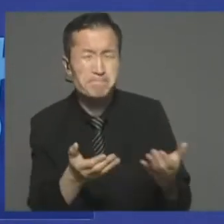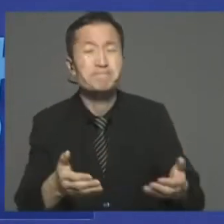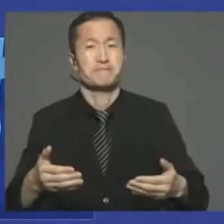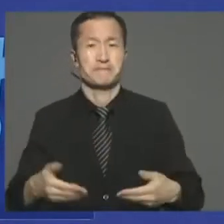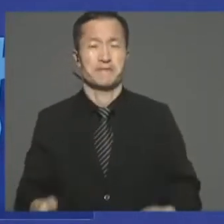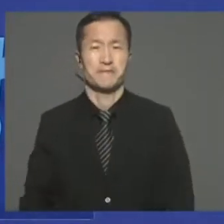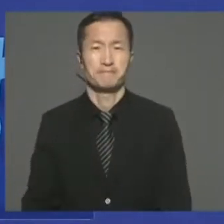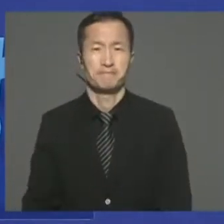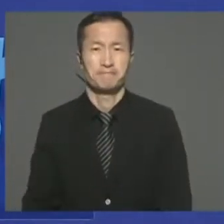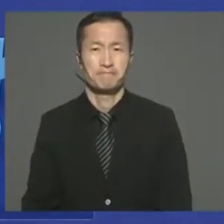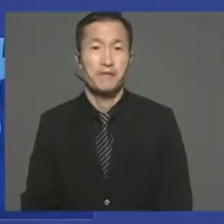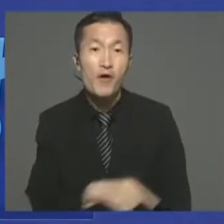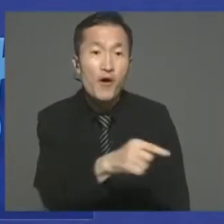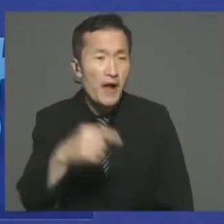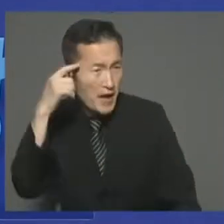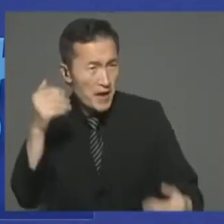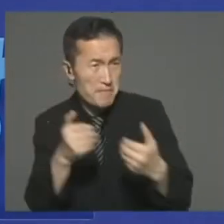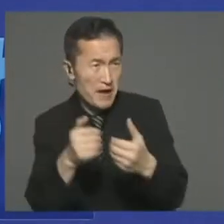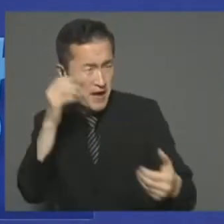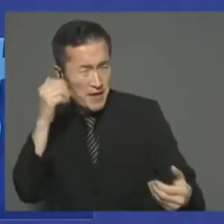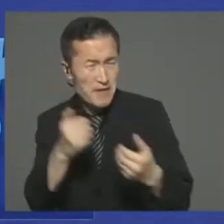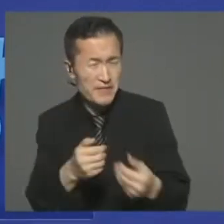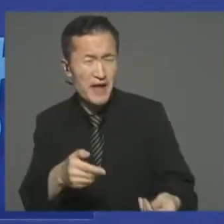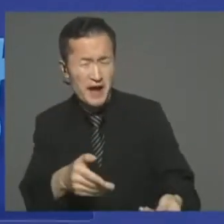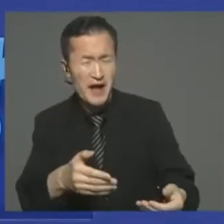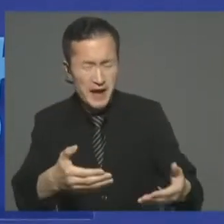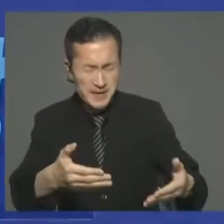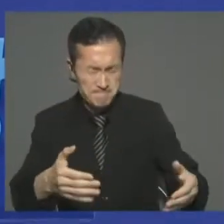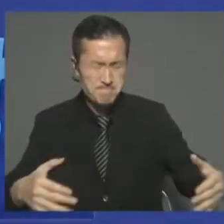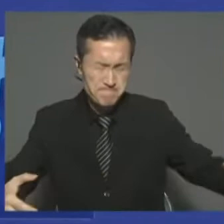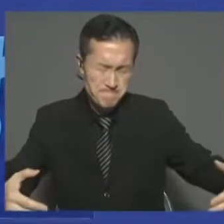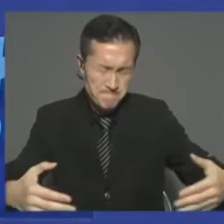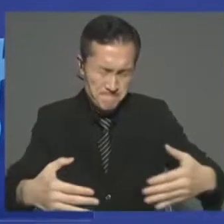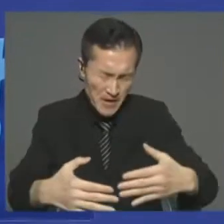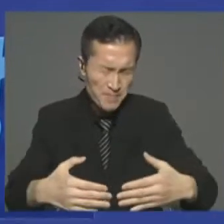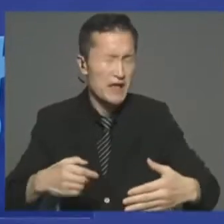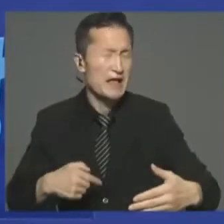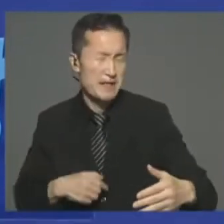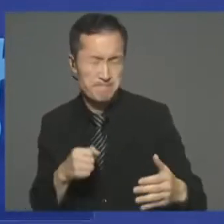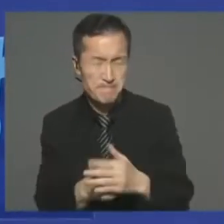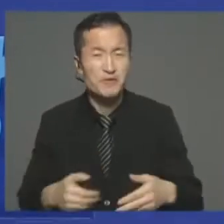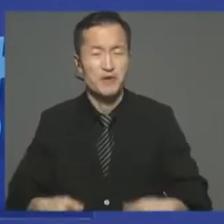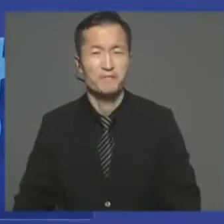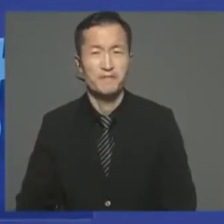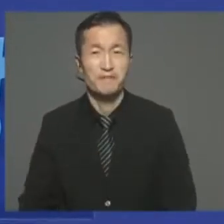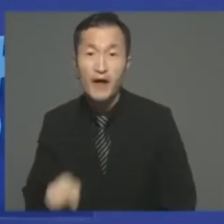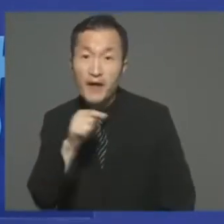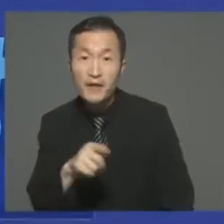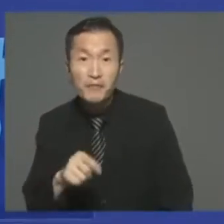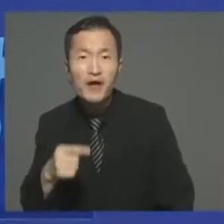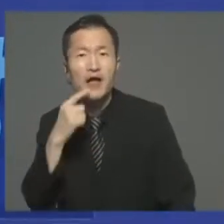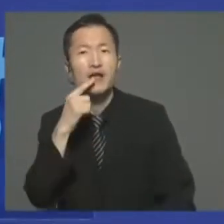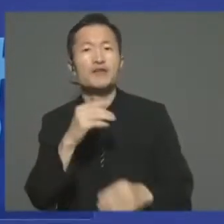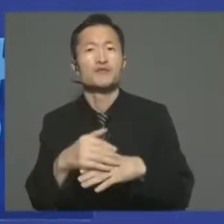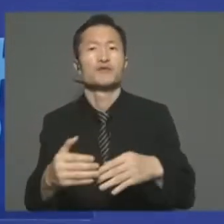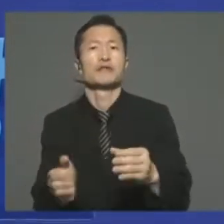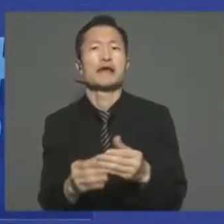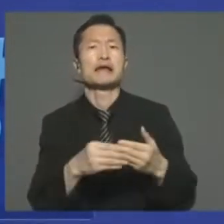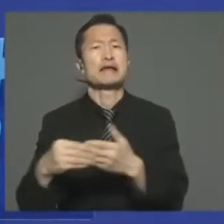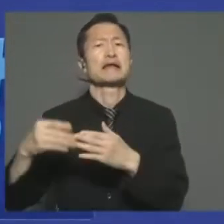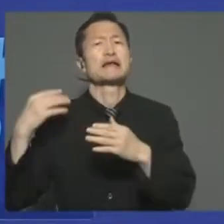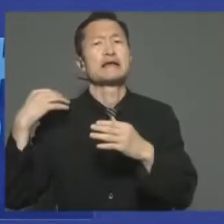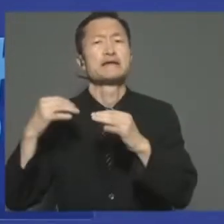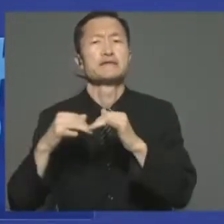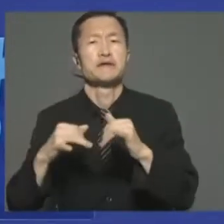반대를 감당할 수 있는 용기를 갖겠습니다. 그것이 민주당을 향해 민주당의 지도자가 할 수 있는